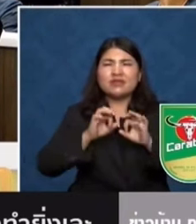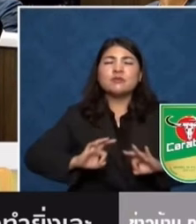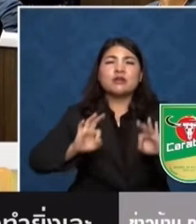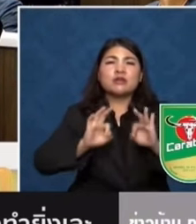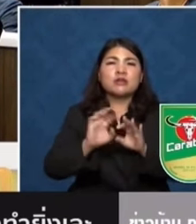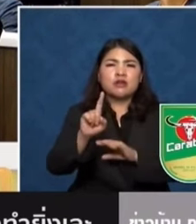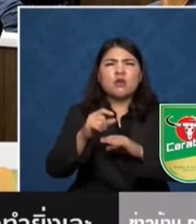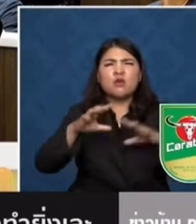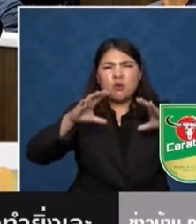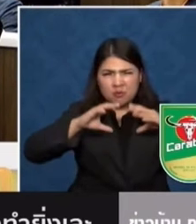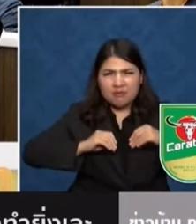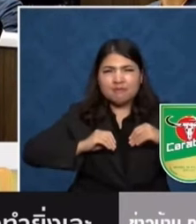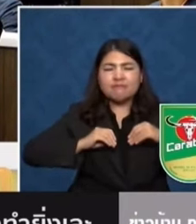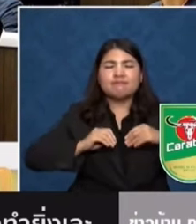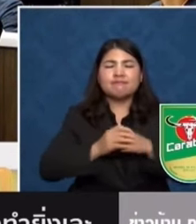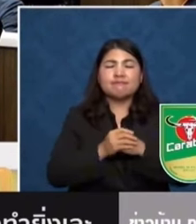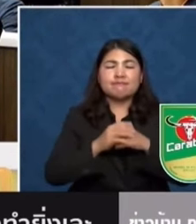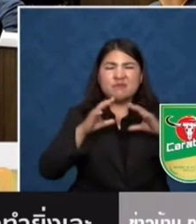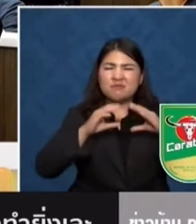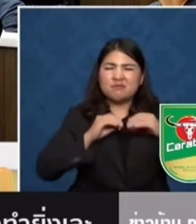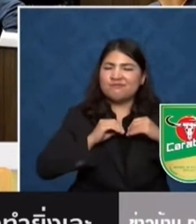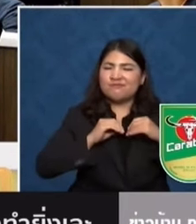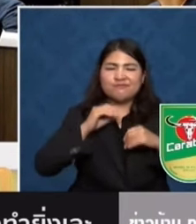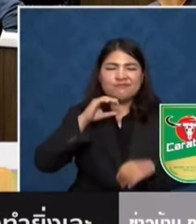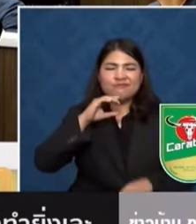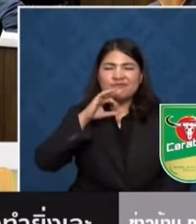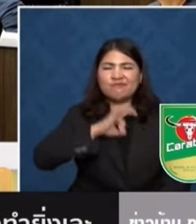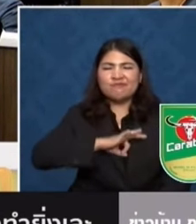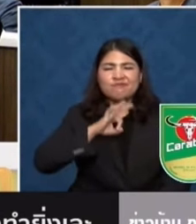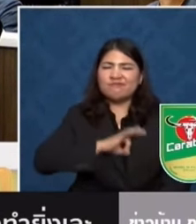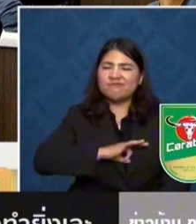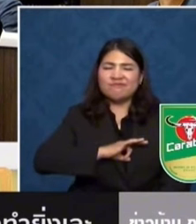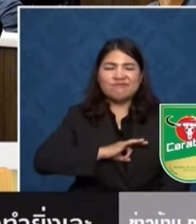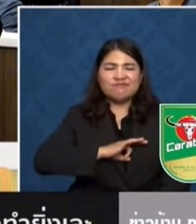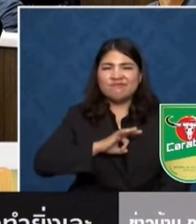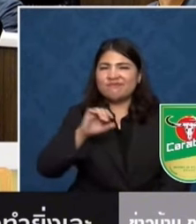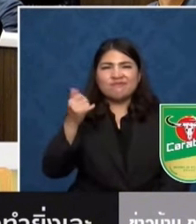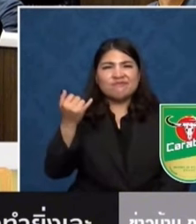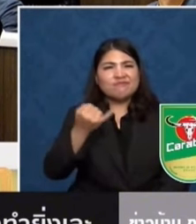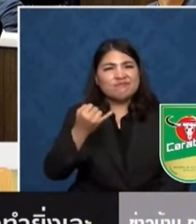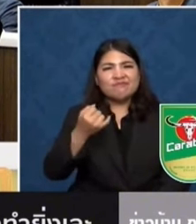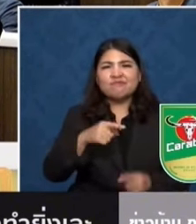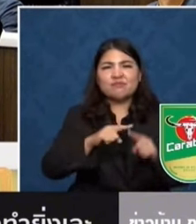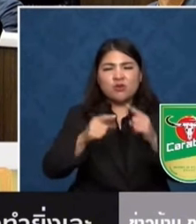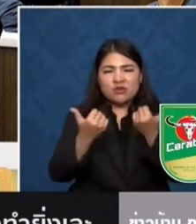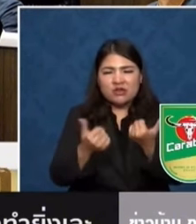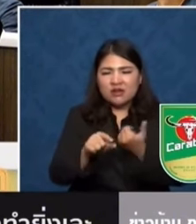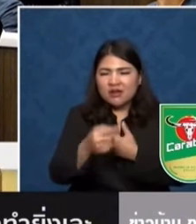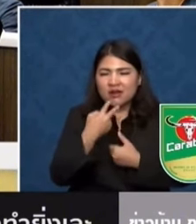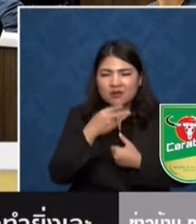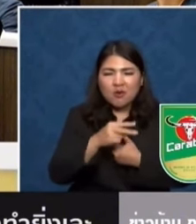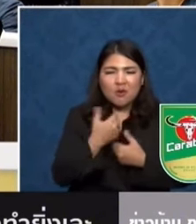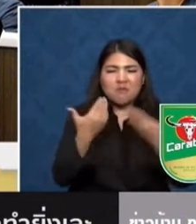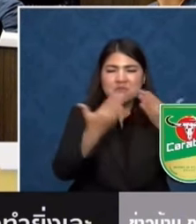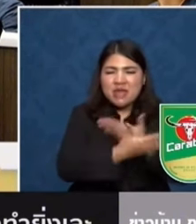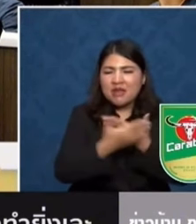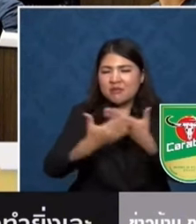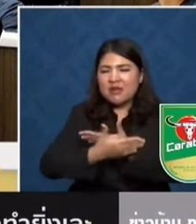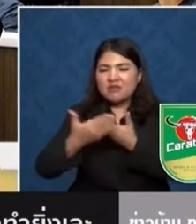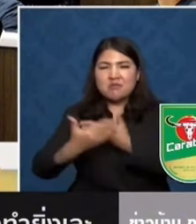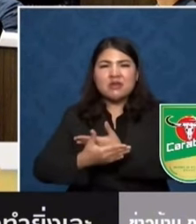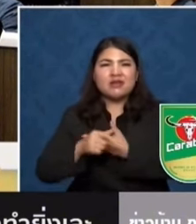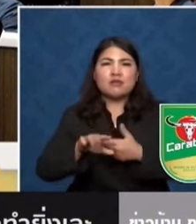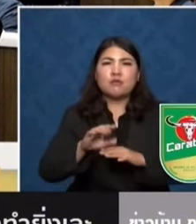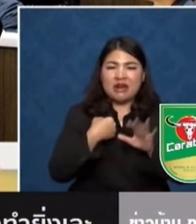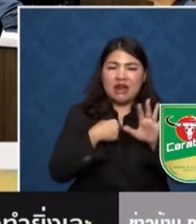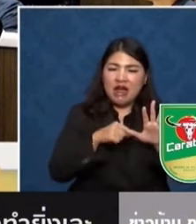รับว่ามันค่อนข้างเละเทะนะคะจากการที่จะต้องเปลี่ยนแหล่งเงินไปแหล่งเงินมาประมาณ 5ครั้งยังไม่รู้ว่าจะมี